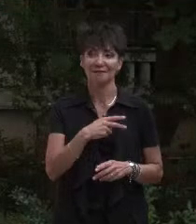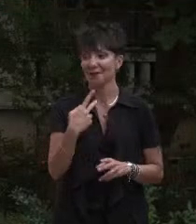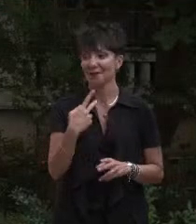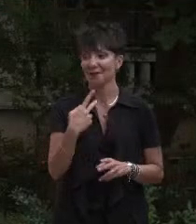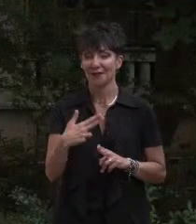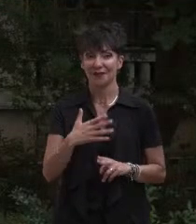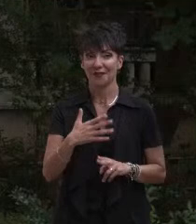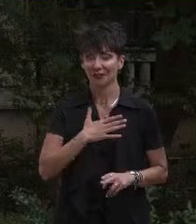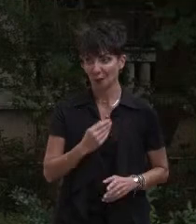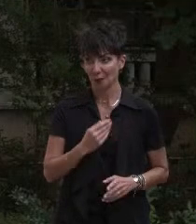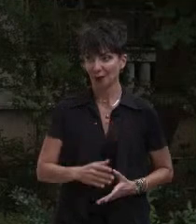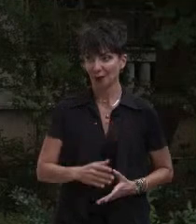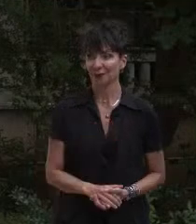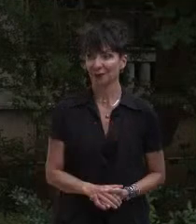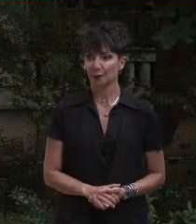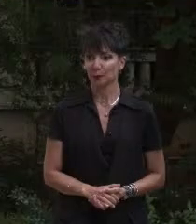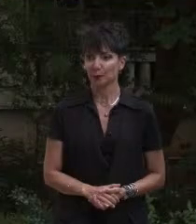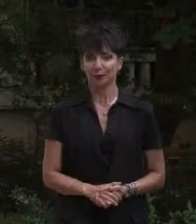Ευχαριστούμε θερμά.